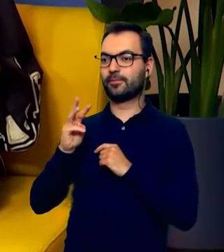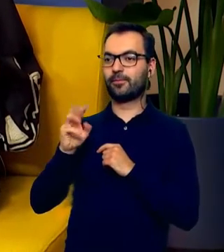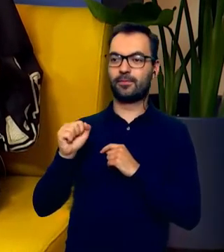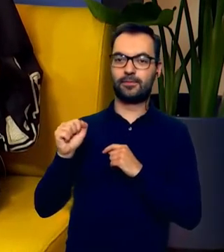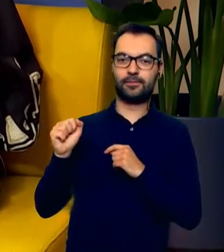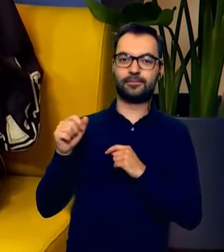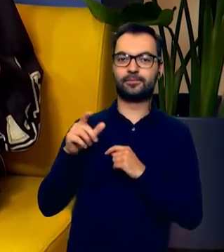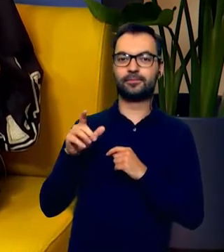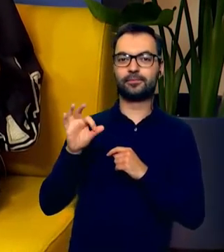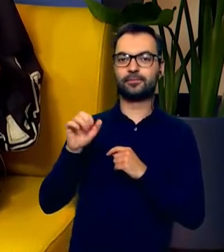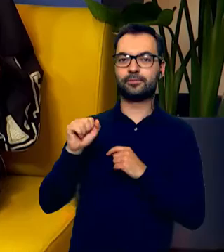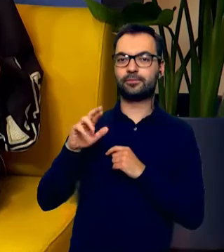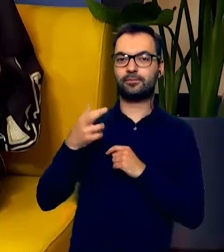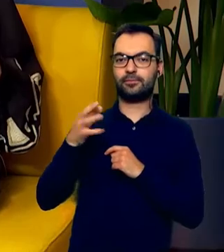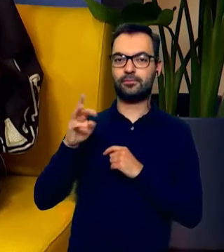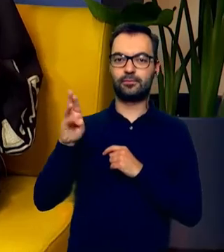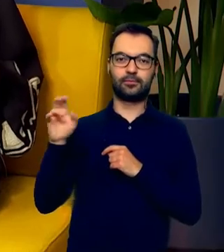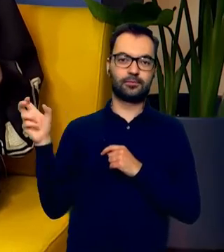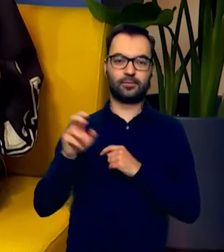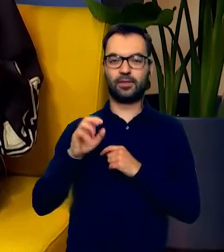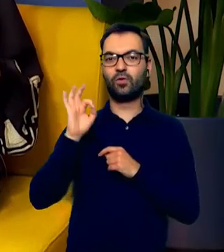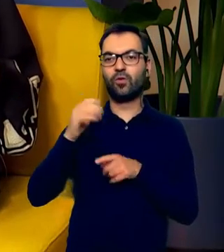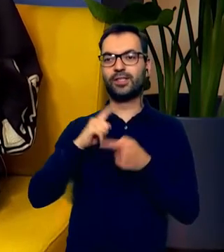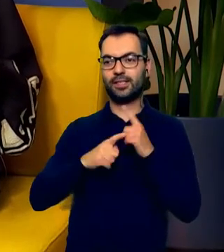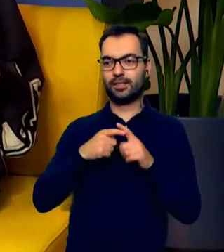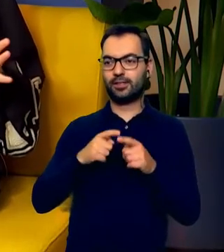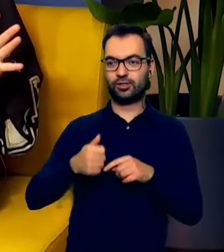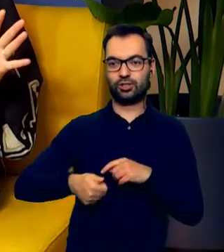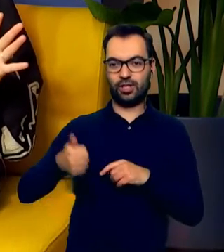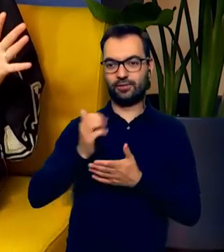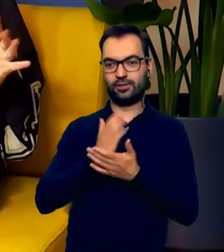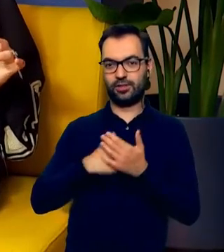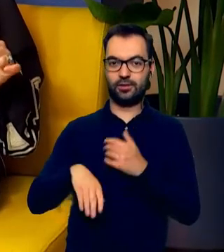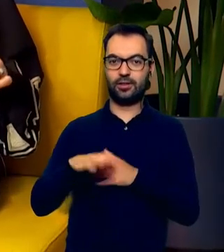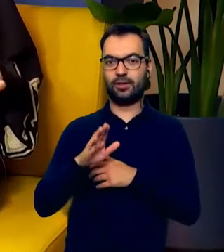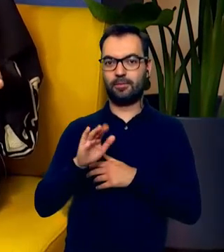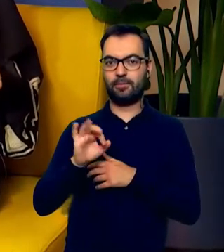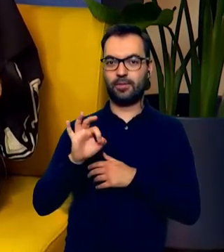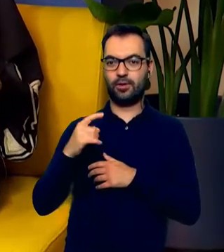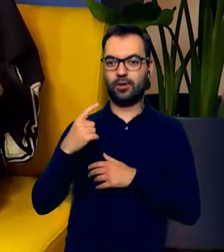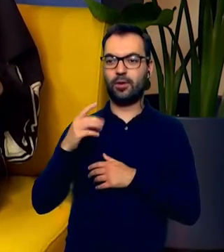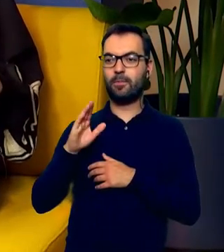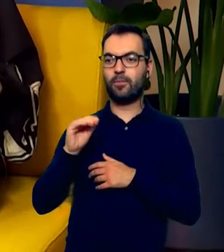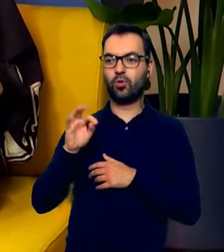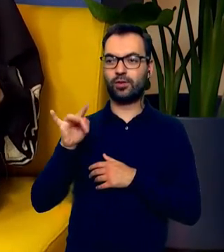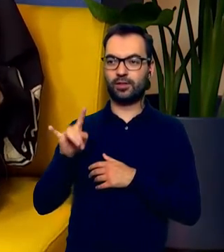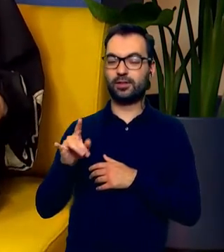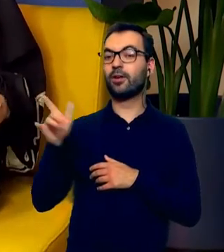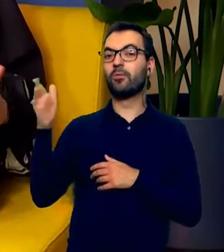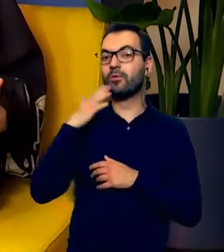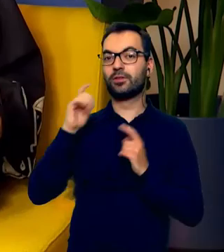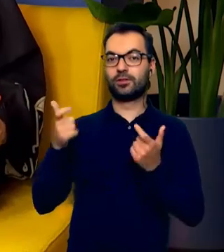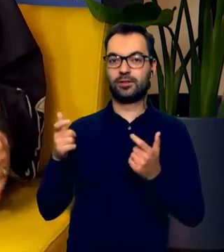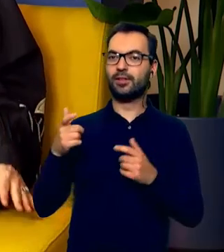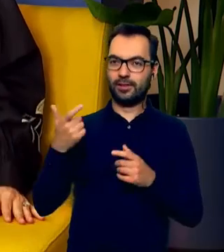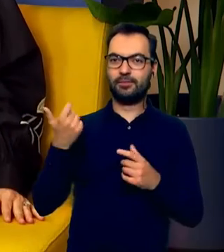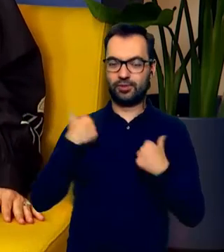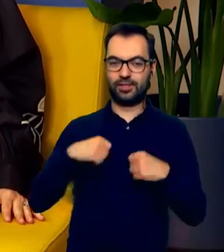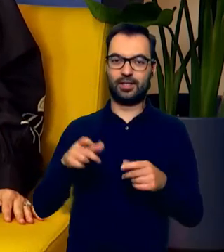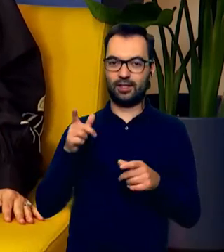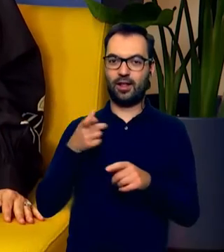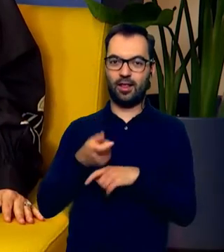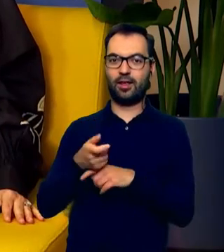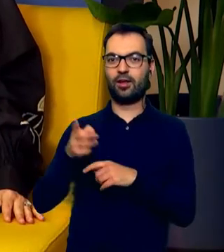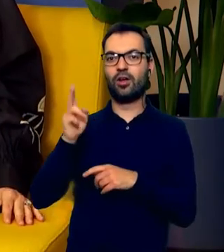Ewką Sarnowicz z Twojego stylu, z szefową działu Beauty i ona nam powiedziała, żebyśmy się odwaliły od